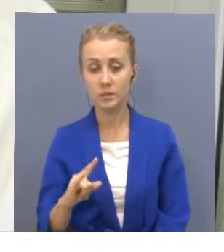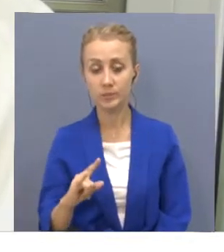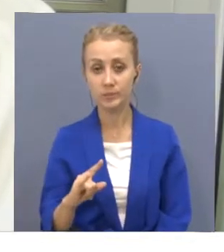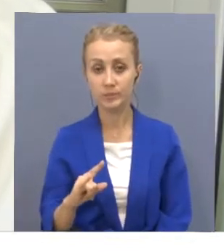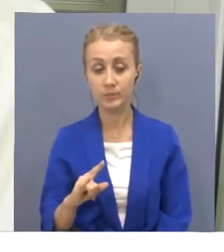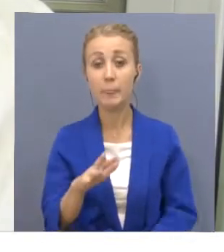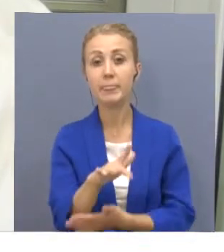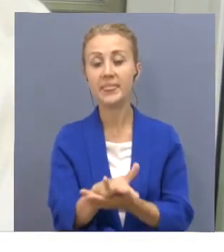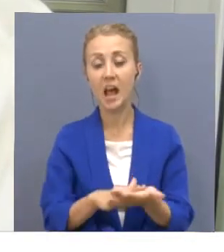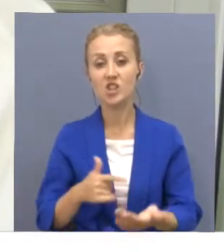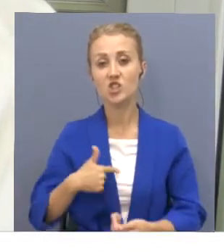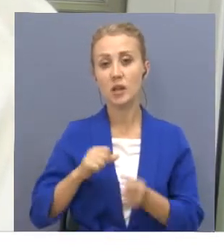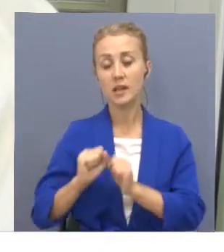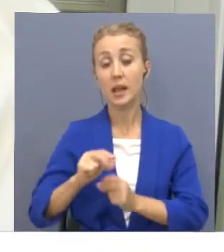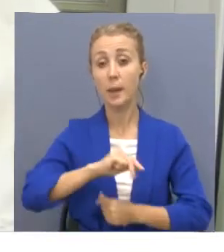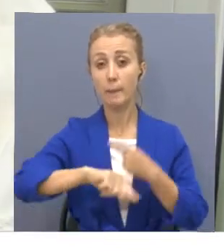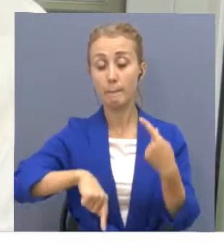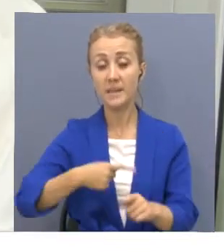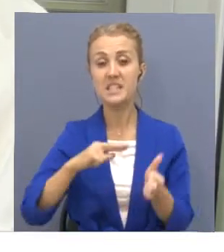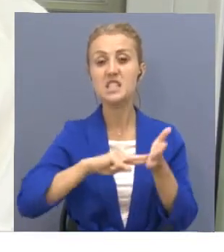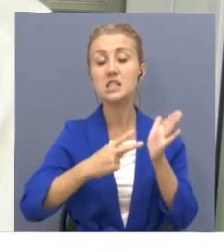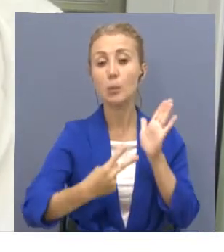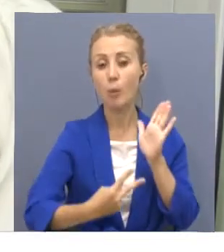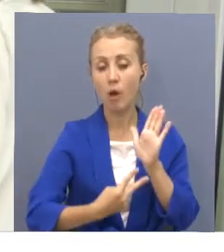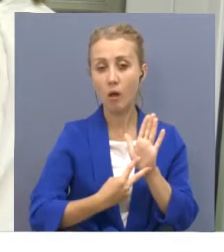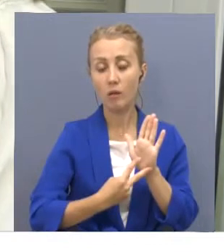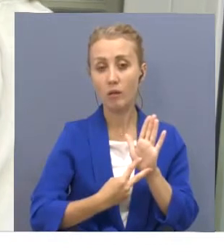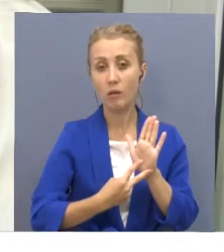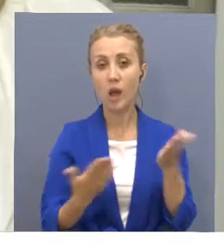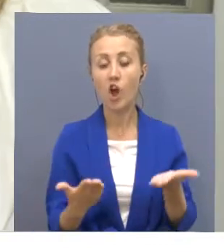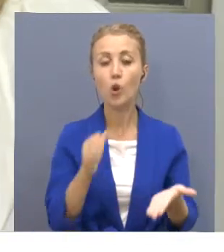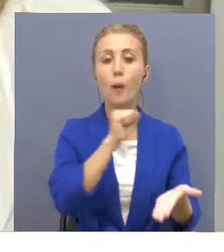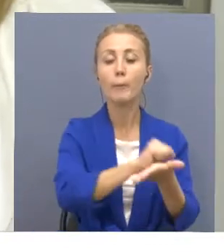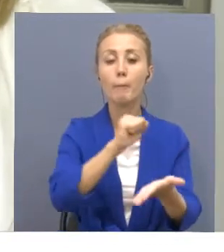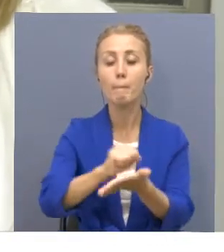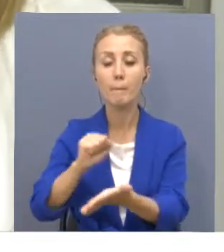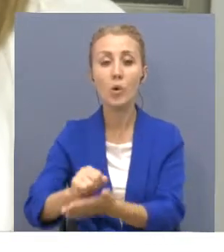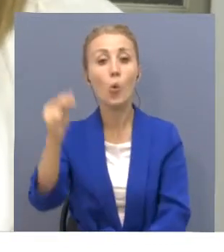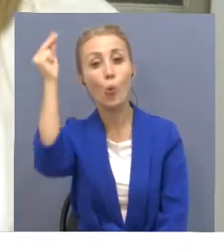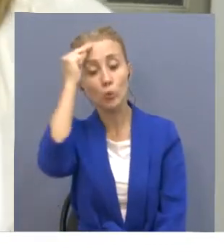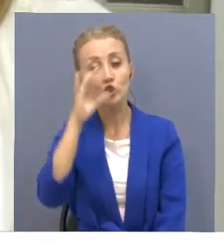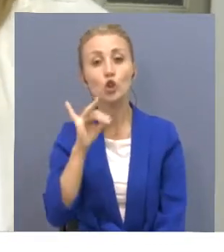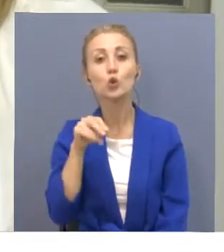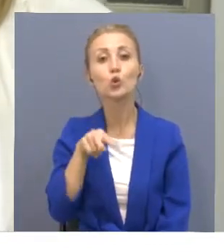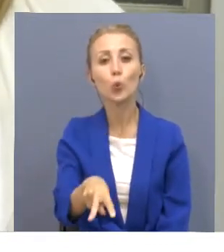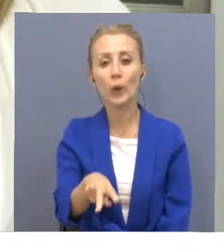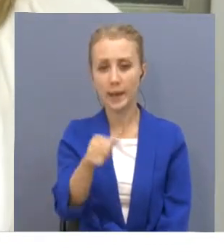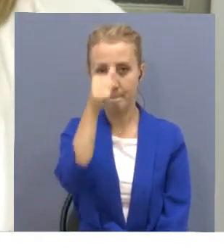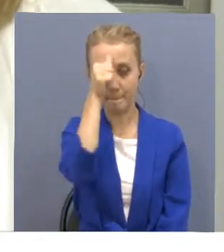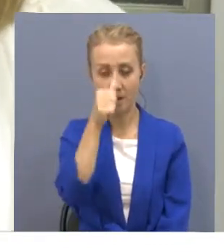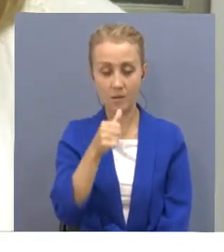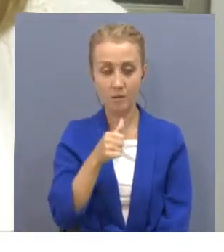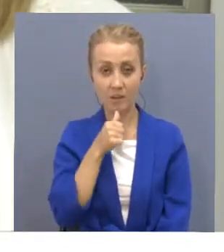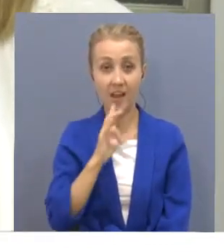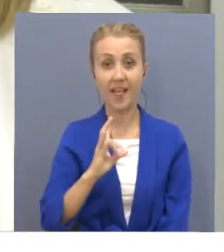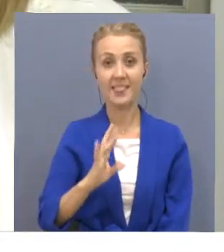В дальнейшем я защитила бизнес-план свой, который основывался вот на полиграфии. И отучилась я в июле, в конце июля. В